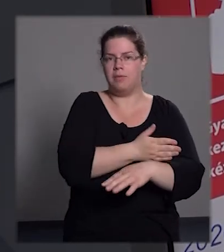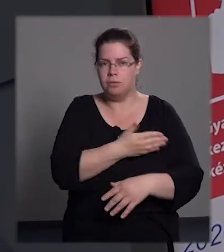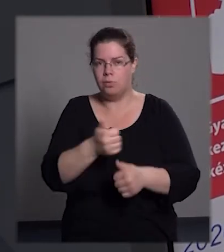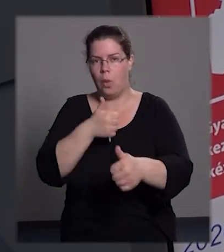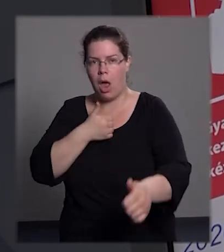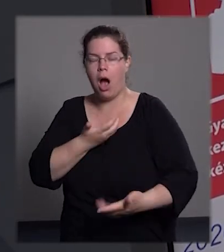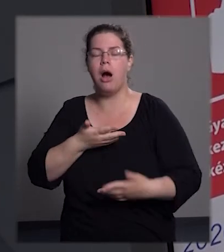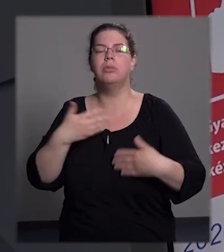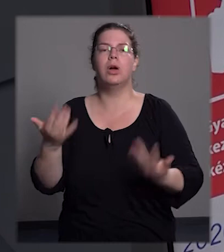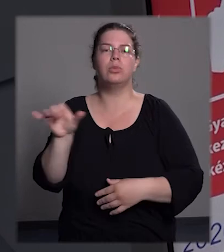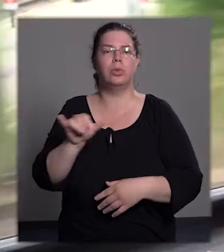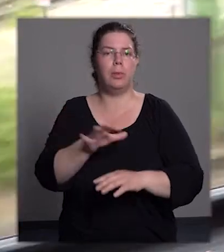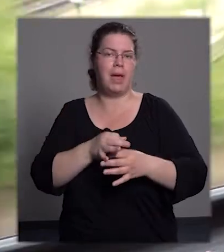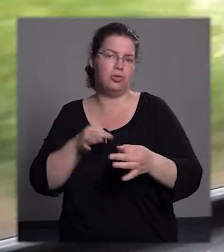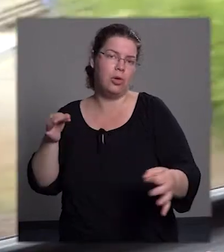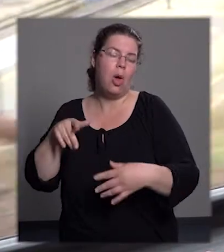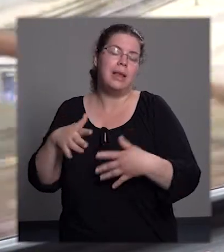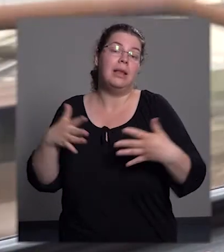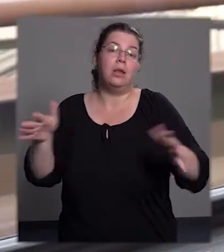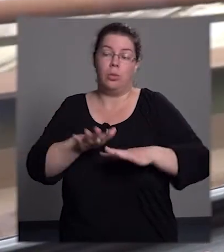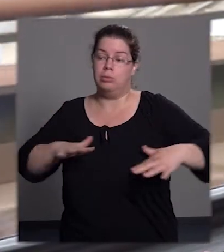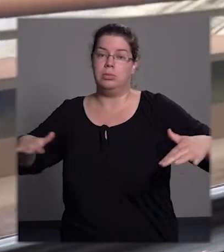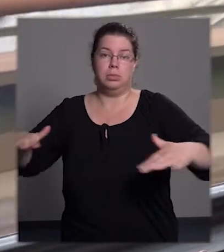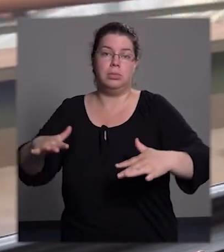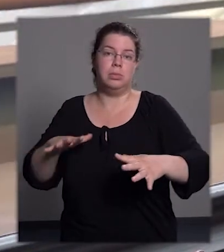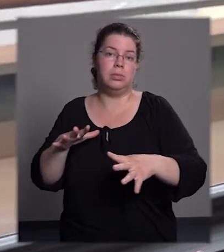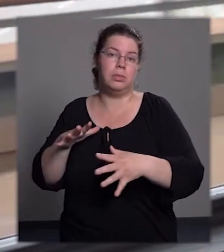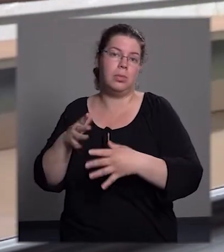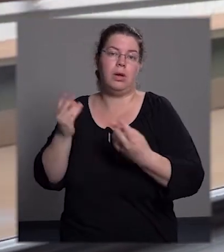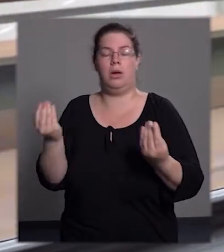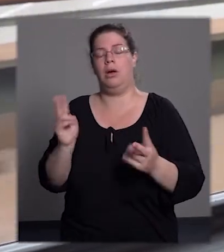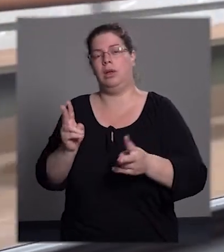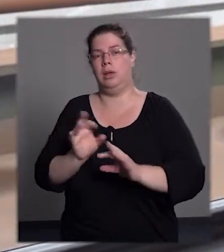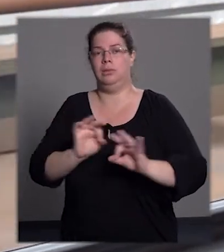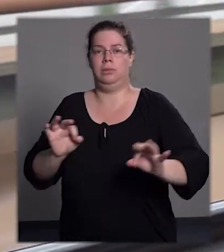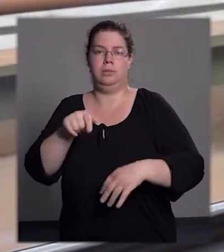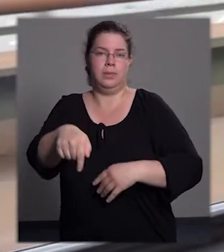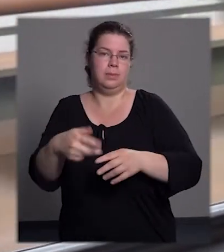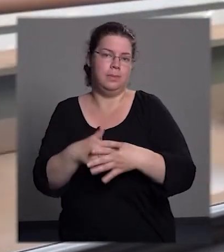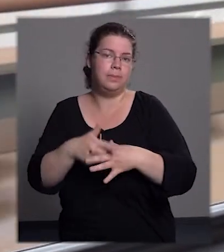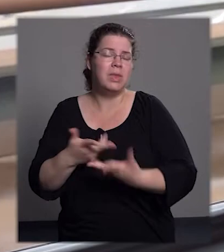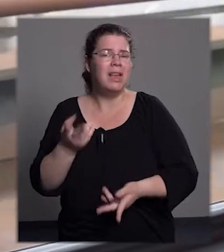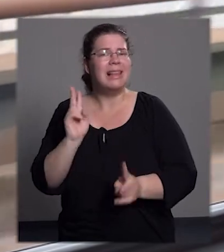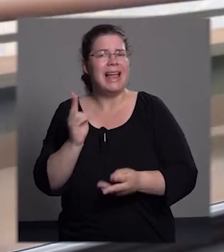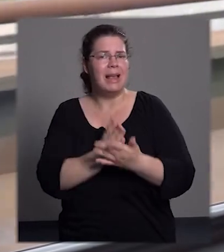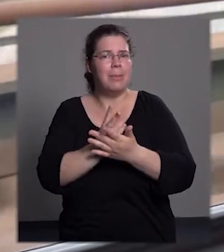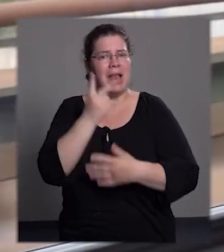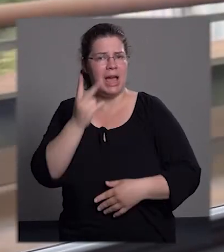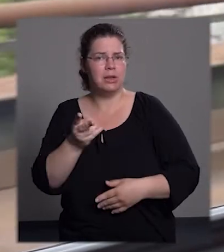és szélesebb területet ér át, az aminek kedvező ez a dolog, úgyhogy azt már lehetett látni, hogy nagyon sokan lesznek.